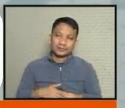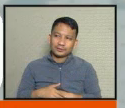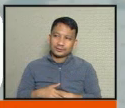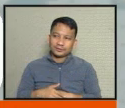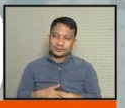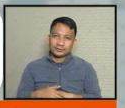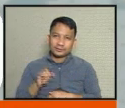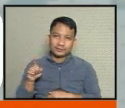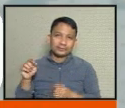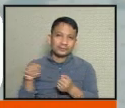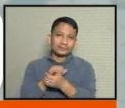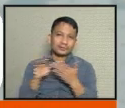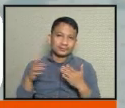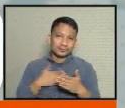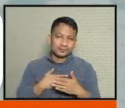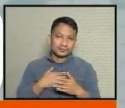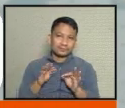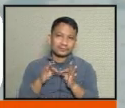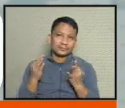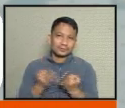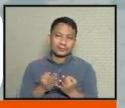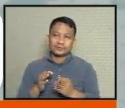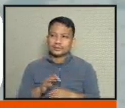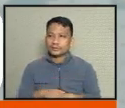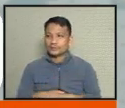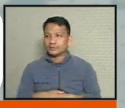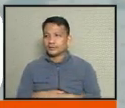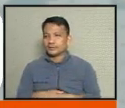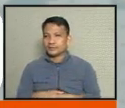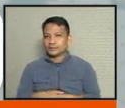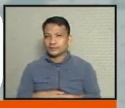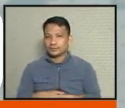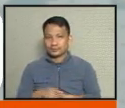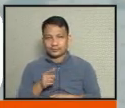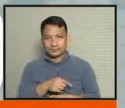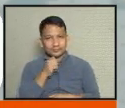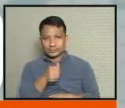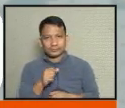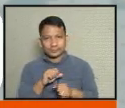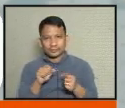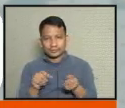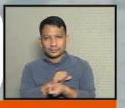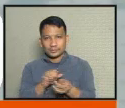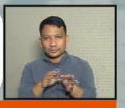ang laki ng sinira mo sa pamilya ko. Hindi naman ako nagsira sa pamilya mo.